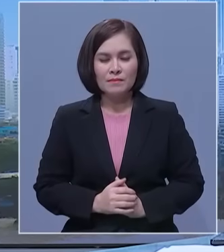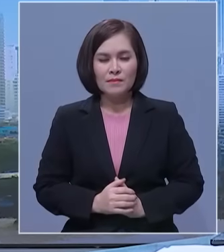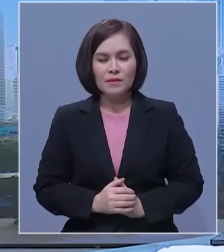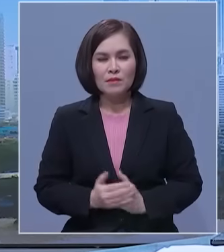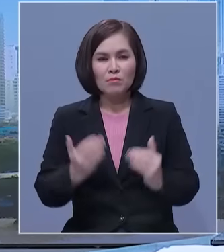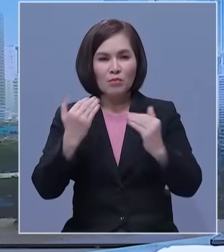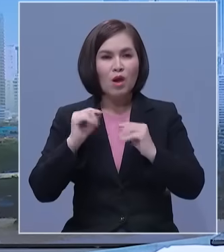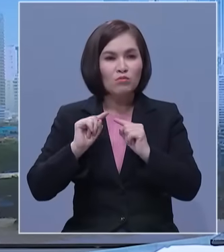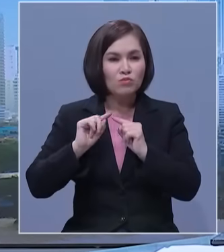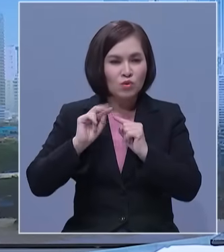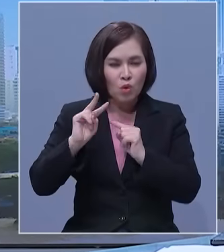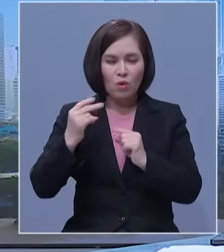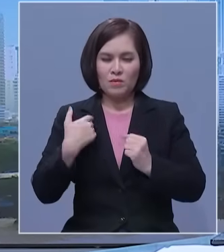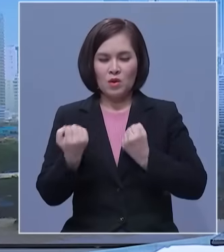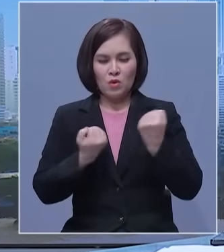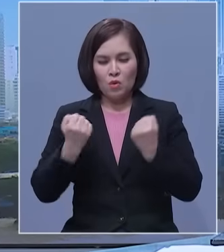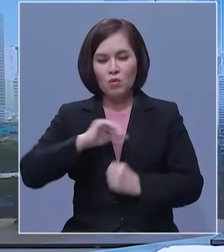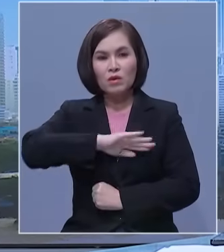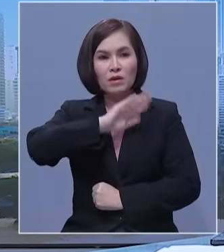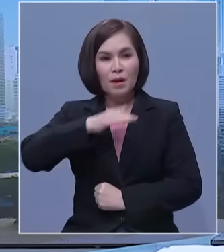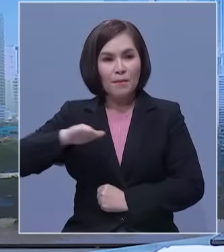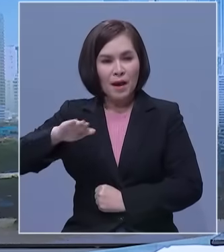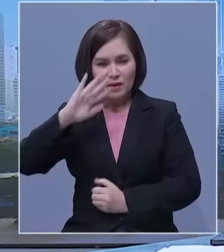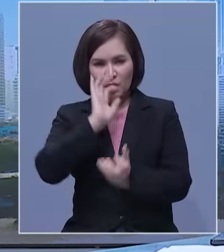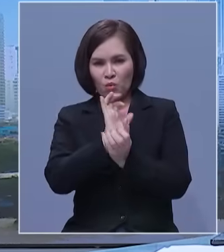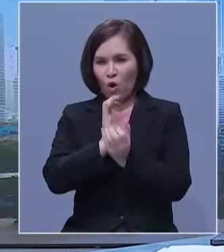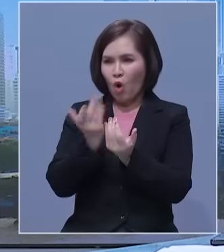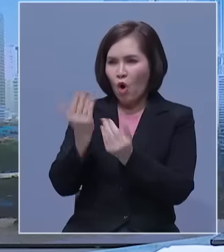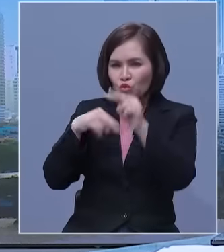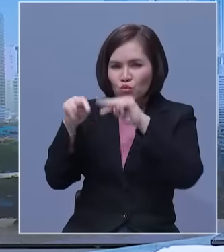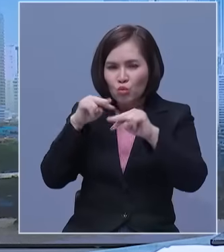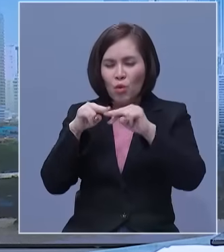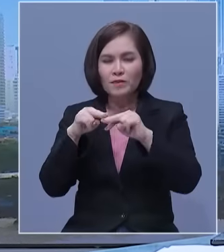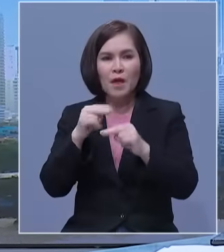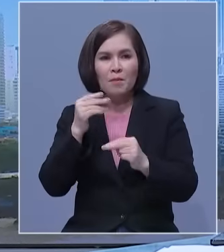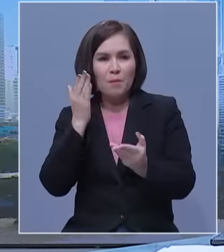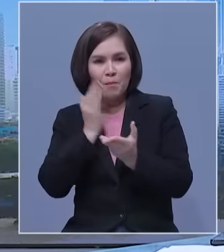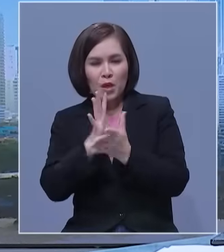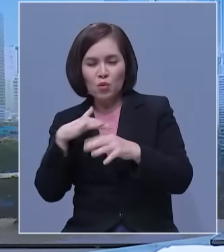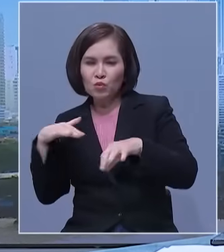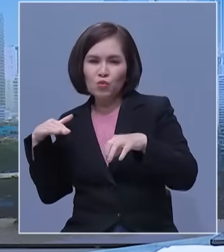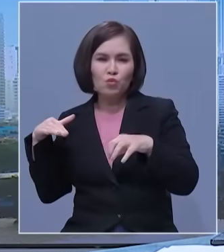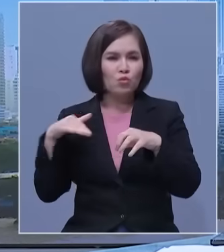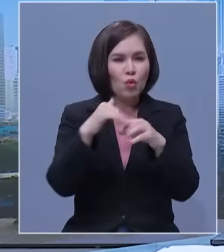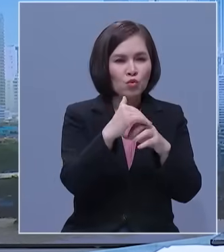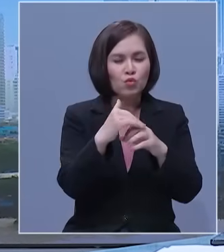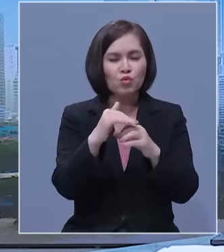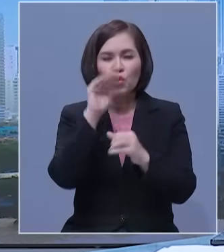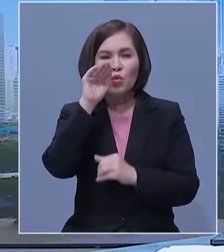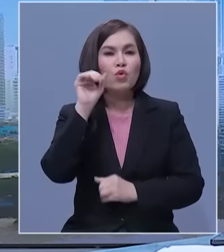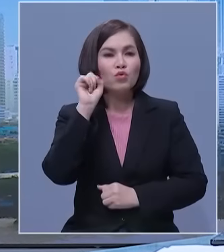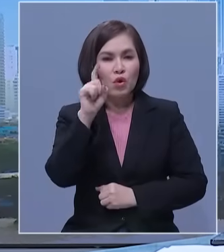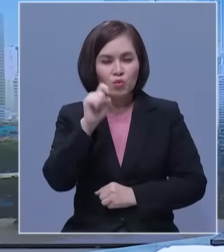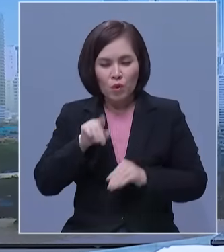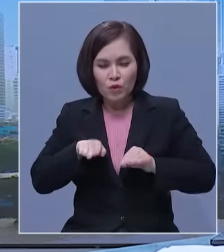ระทึกนะครับรถกระบะคันหนึ่งพุ่งชนด่านตรวจของทางเจ้าหน้าที่ตำรวจนะครับที่มีการตั้งด่านอยู่บนถนนคู่ขนานมอเตอร์เวย์ที่จังหวัด